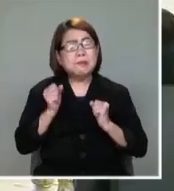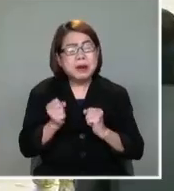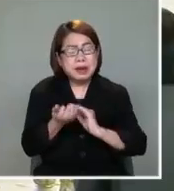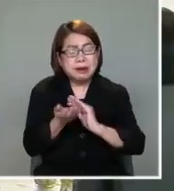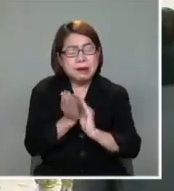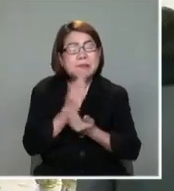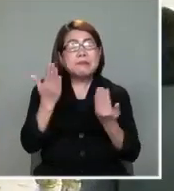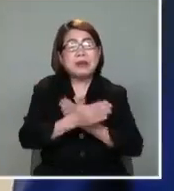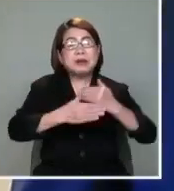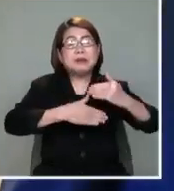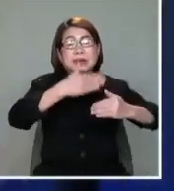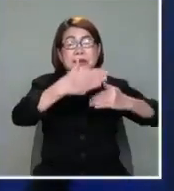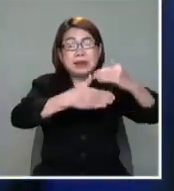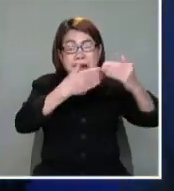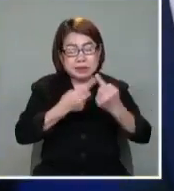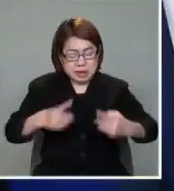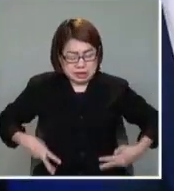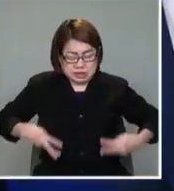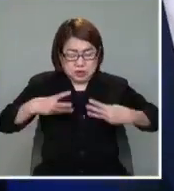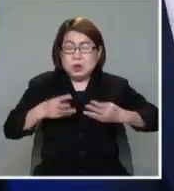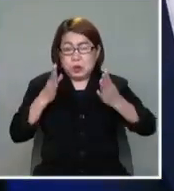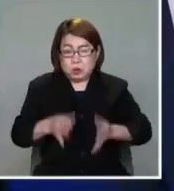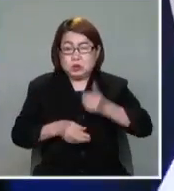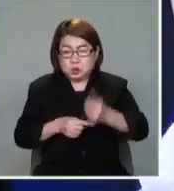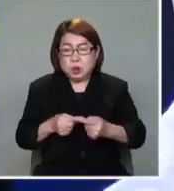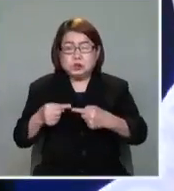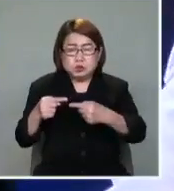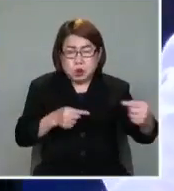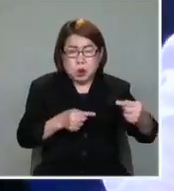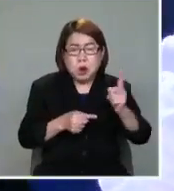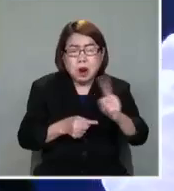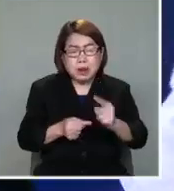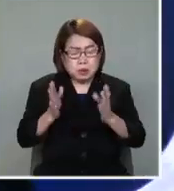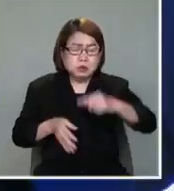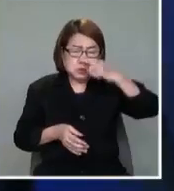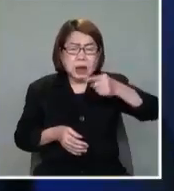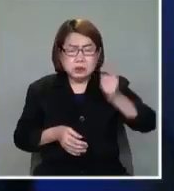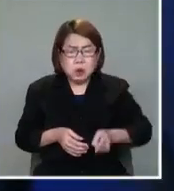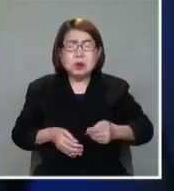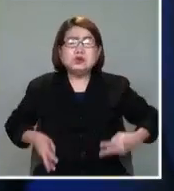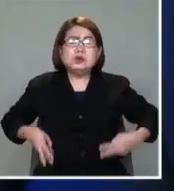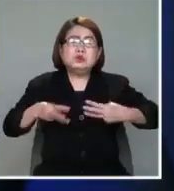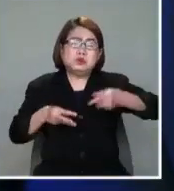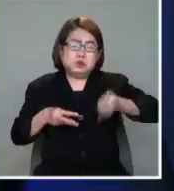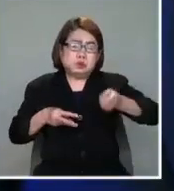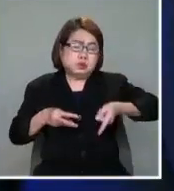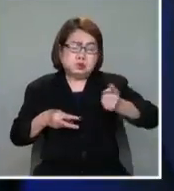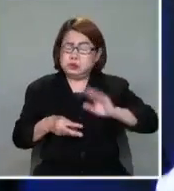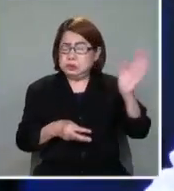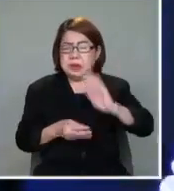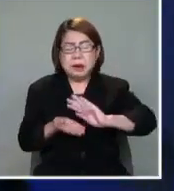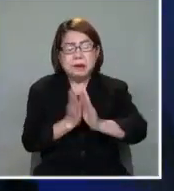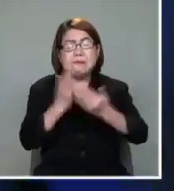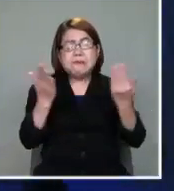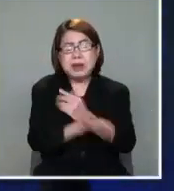องไปต่อแต่ก็ย้ำนะคะว่าคนไทยเองต้องสร้าง new normal การใช้ชีวิตปกติแบบใหม่ค่ะคือย้ำเลยว่